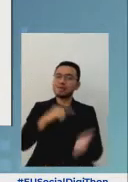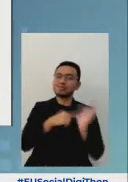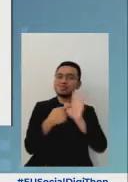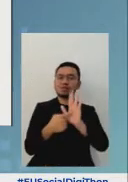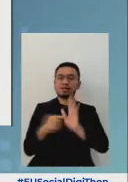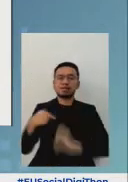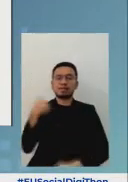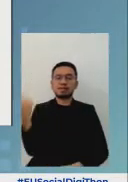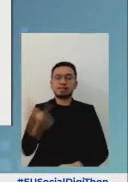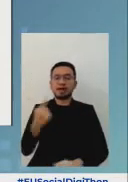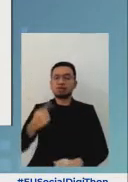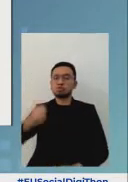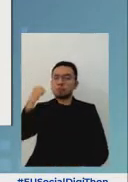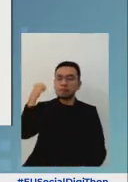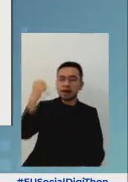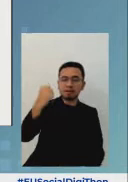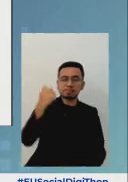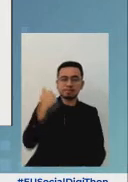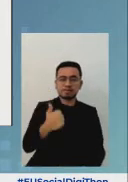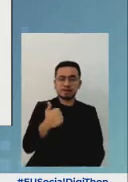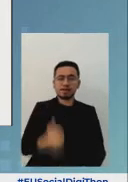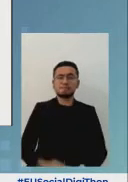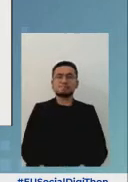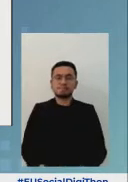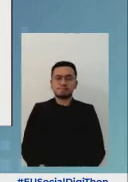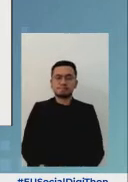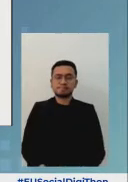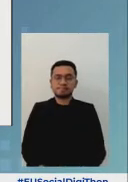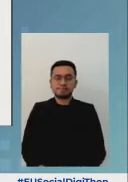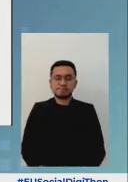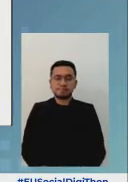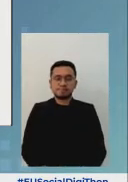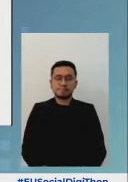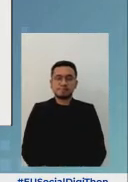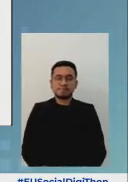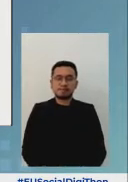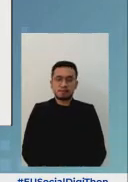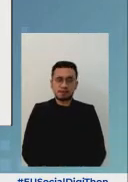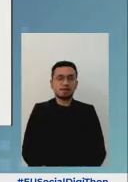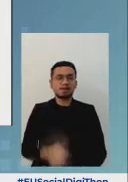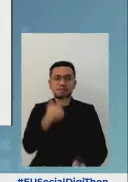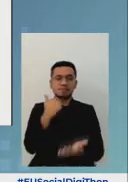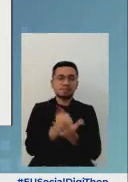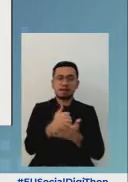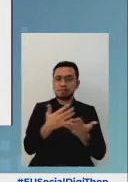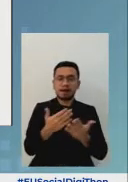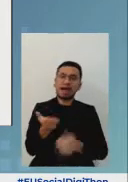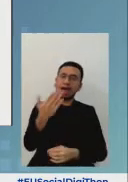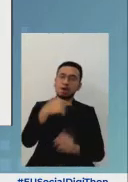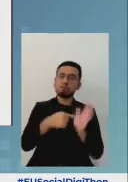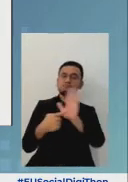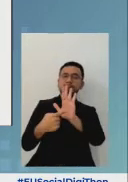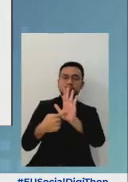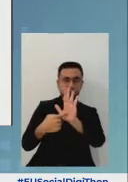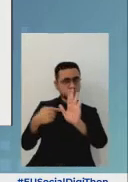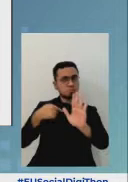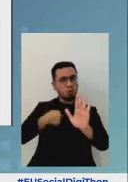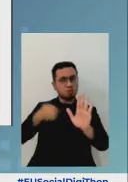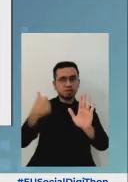We can fight against bullying, ya, cyberbullying. Nah, jadi tunjukkan pada dunia, I can do it.